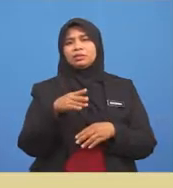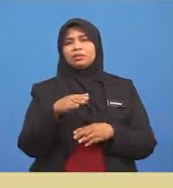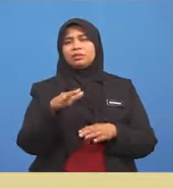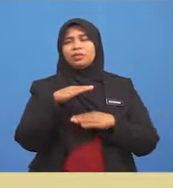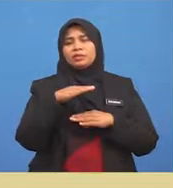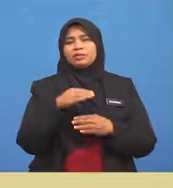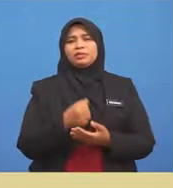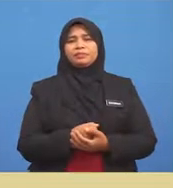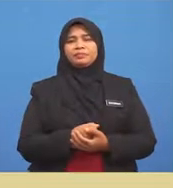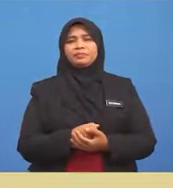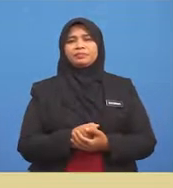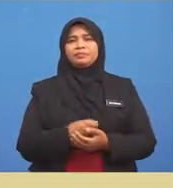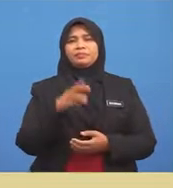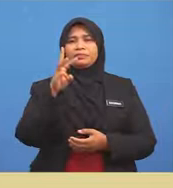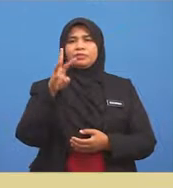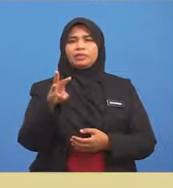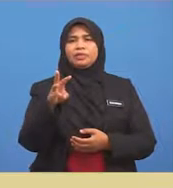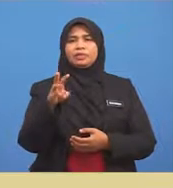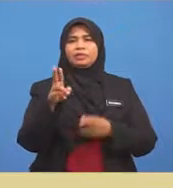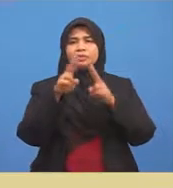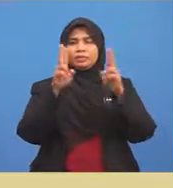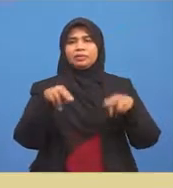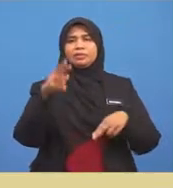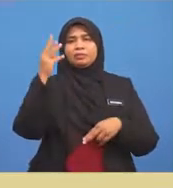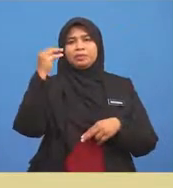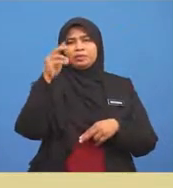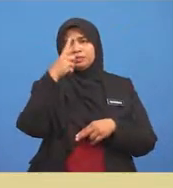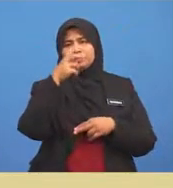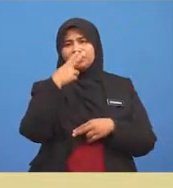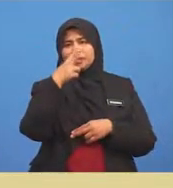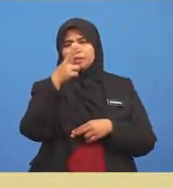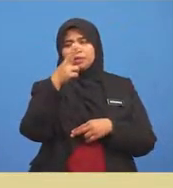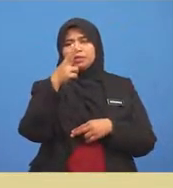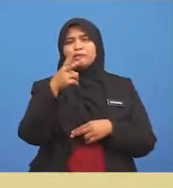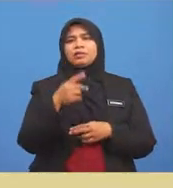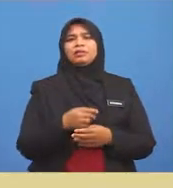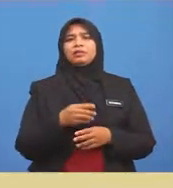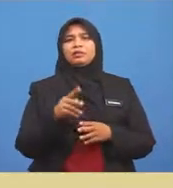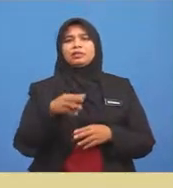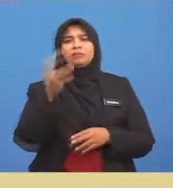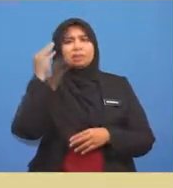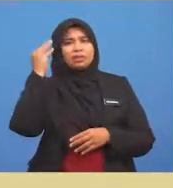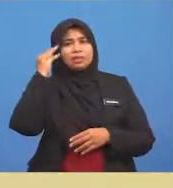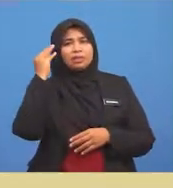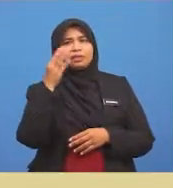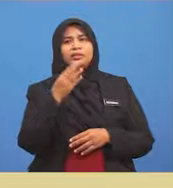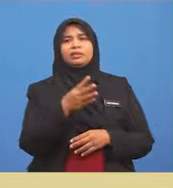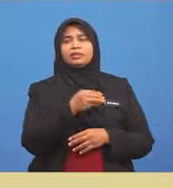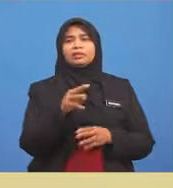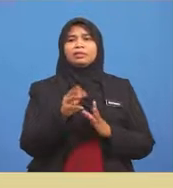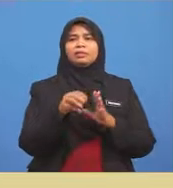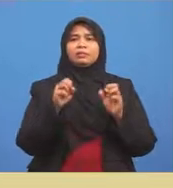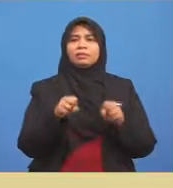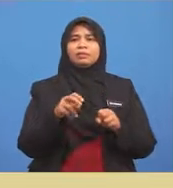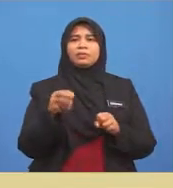Kedua, wajib menguji mereka untuk melihat sejauh mana kematangan dan kemampuan